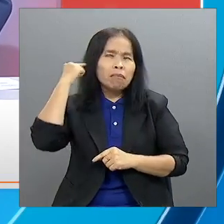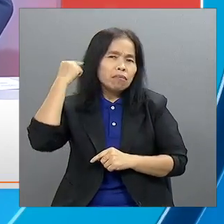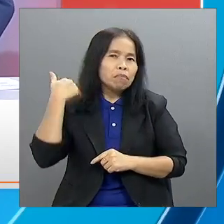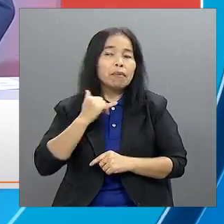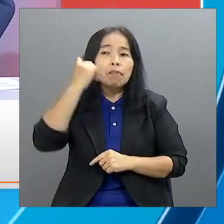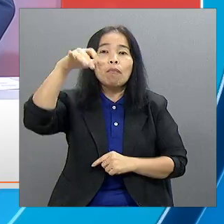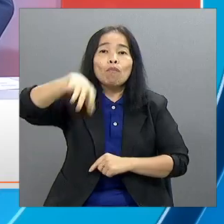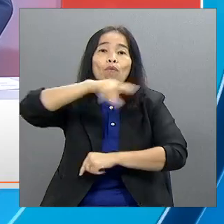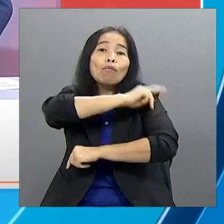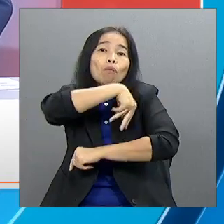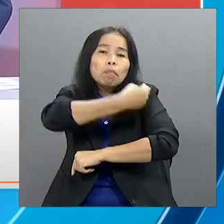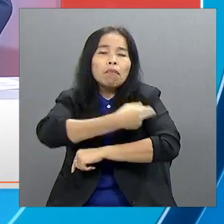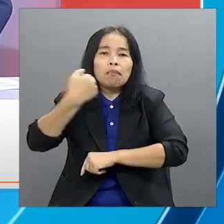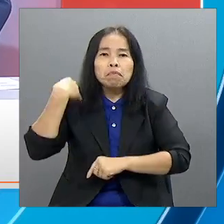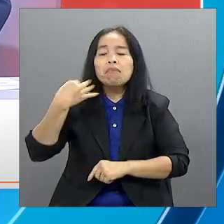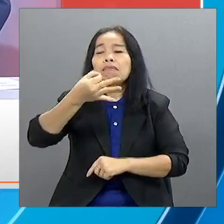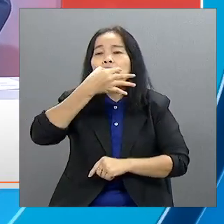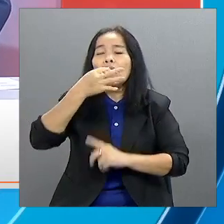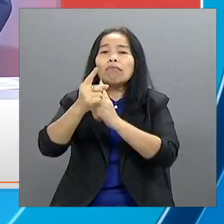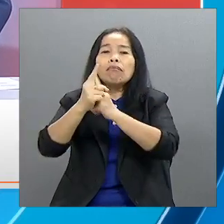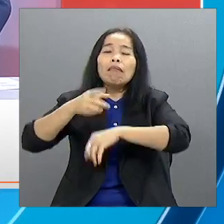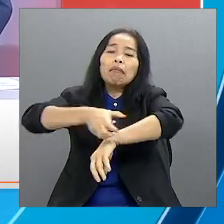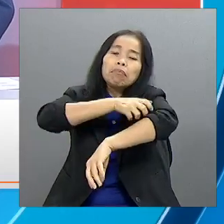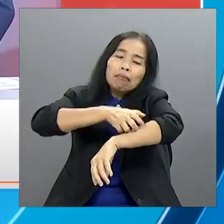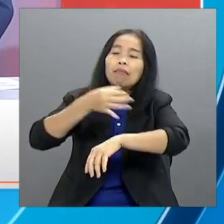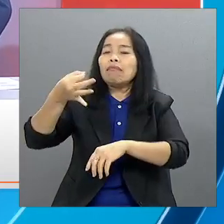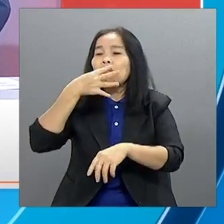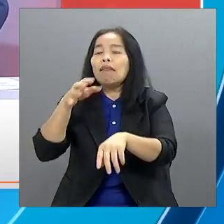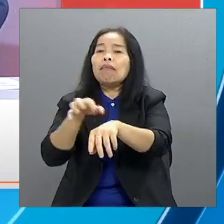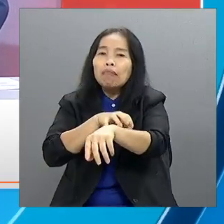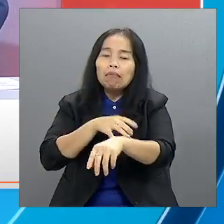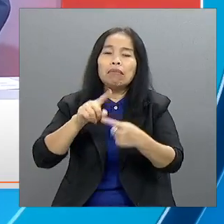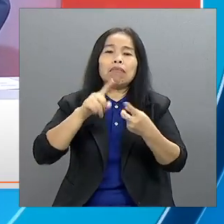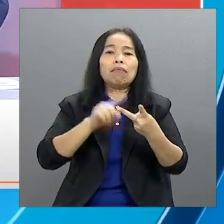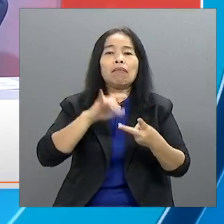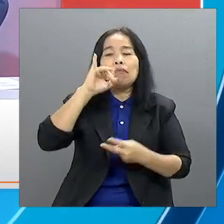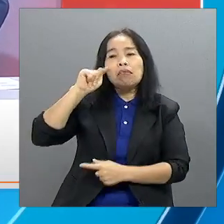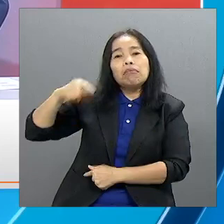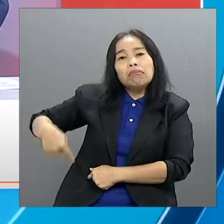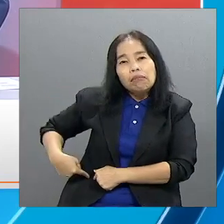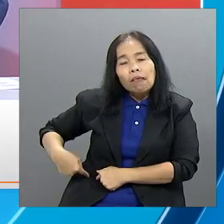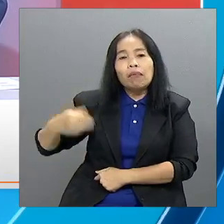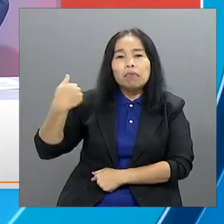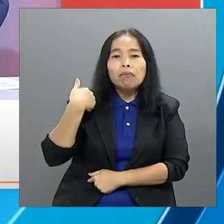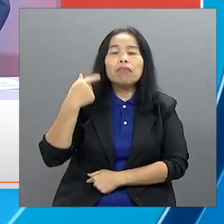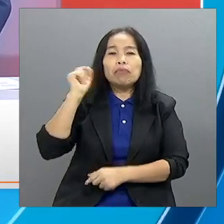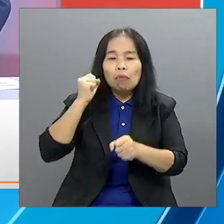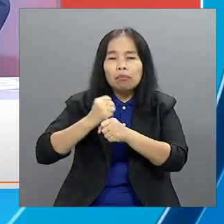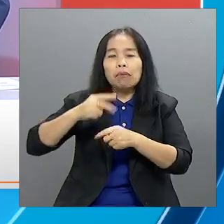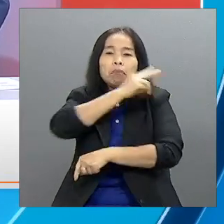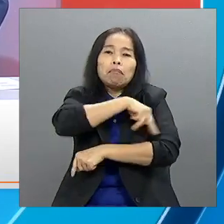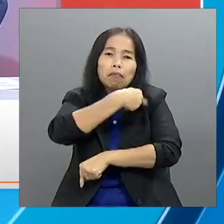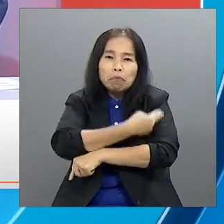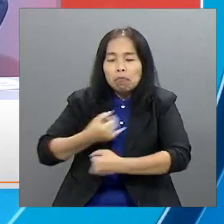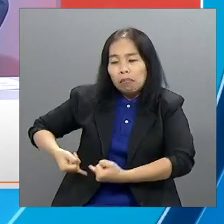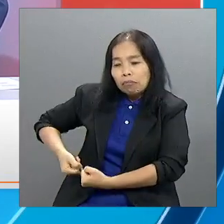ลักษณะคือตามอาการของคนที่กินเข้าไปแล้วก็แพ้อย่างเช่นถ้าไตวายก็อาจจะต้องมีการฟอกไตไม่ได้มียาเฉพาะหรอครับคุณหมอครับ